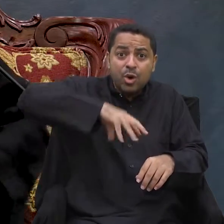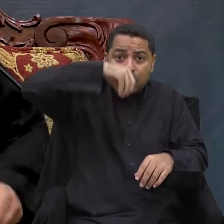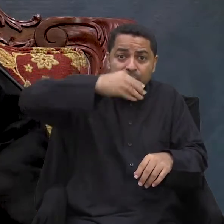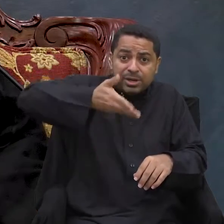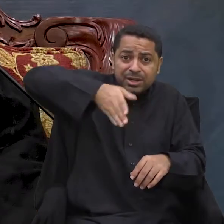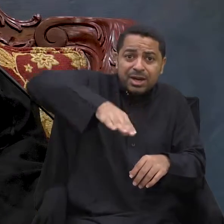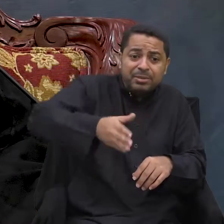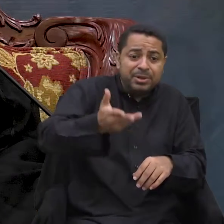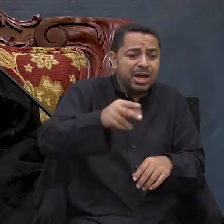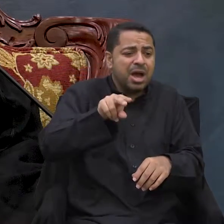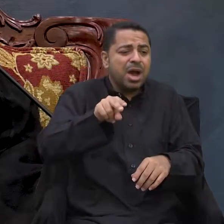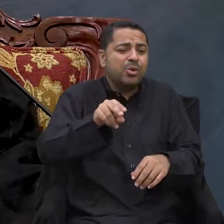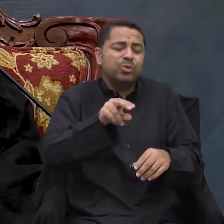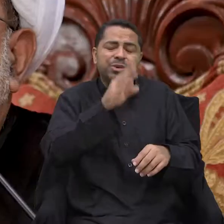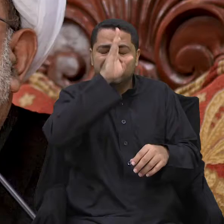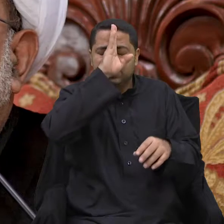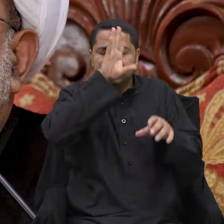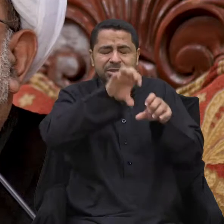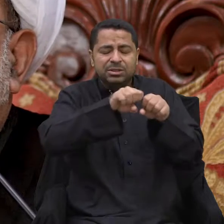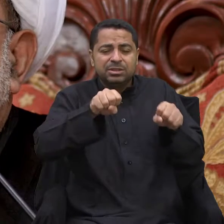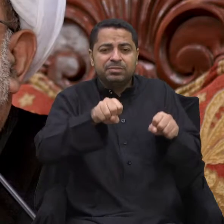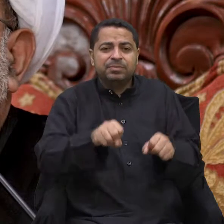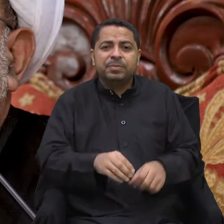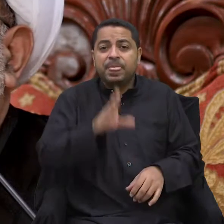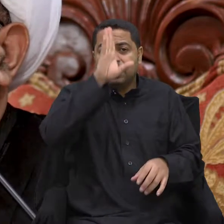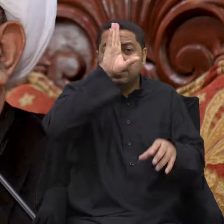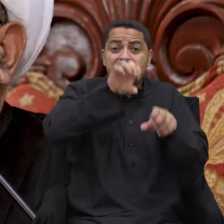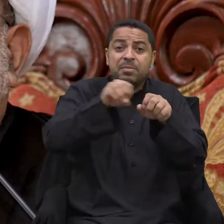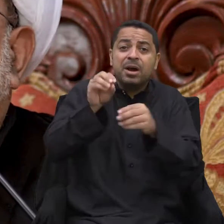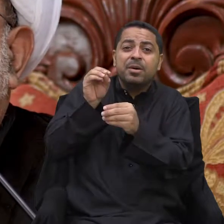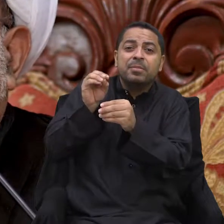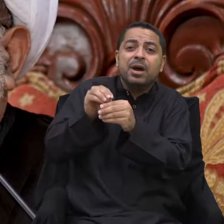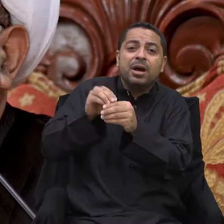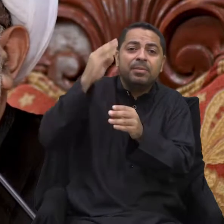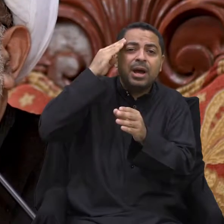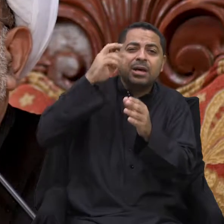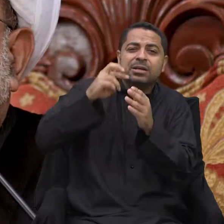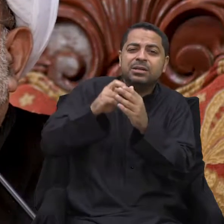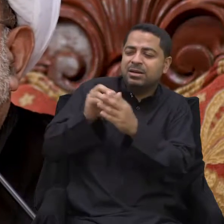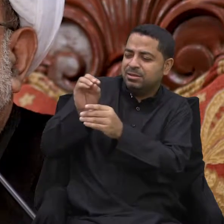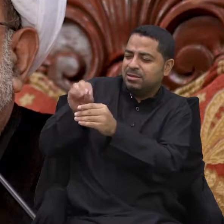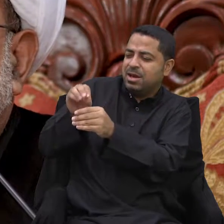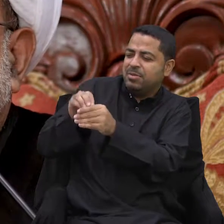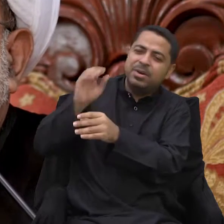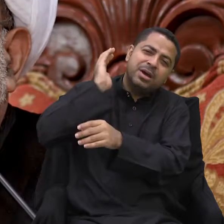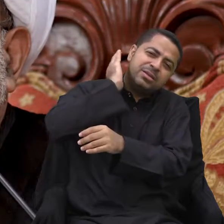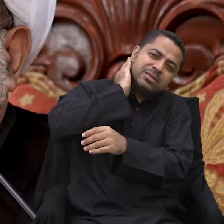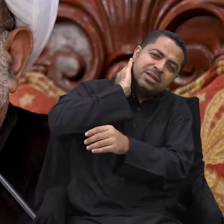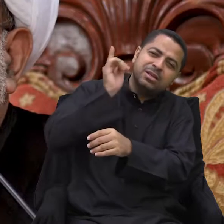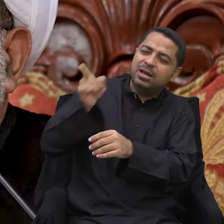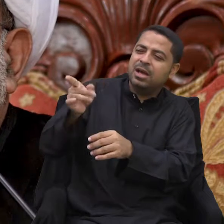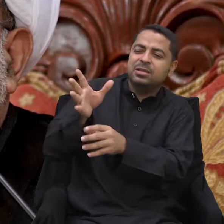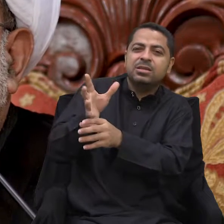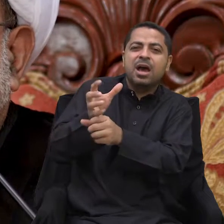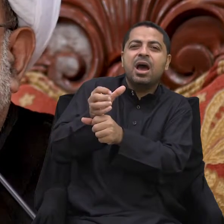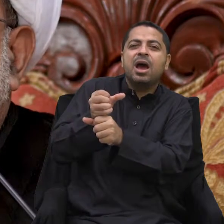بالموت أخي أبا عبد الله. قال لها أخي: الله الله، في نفسك إن أهل